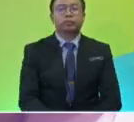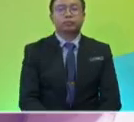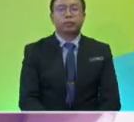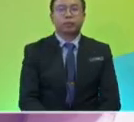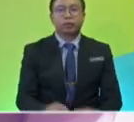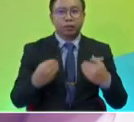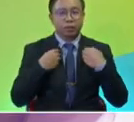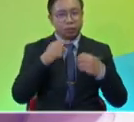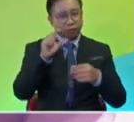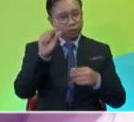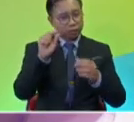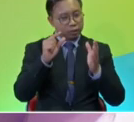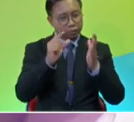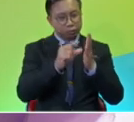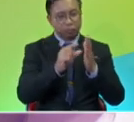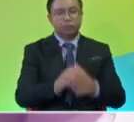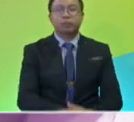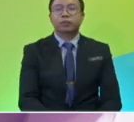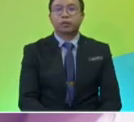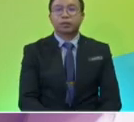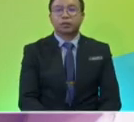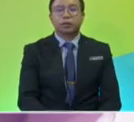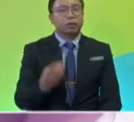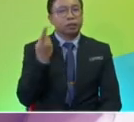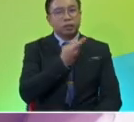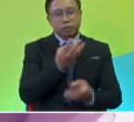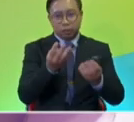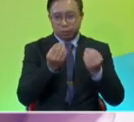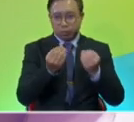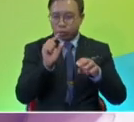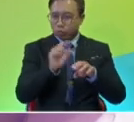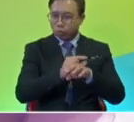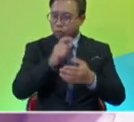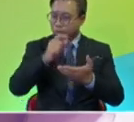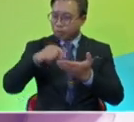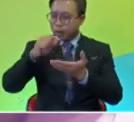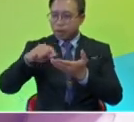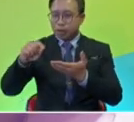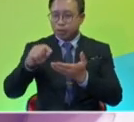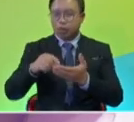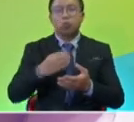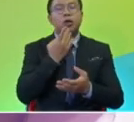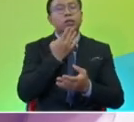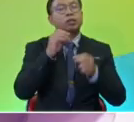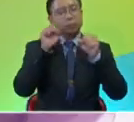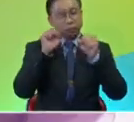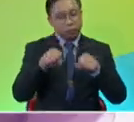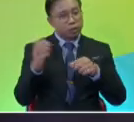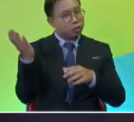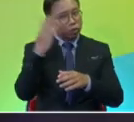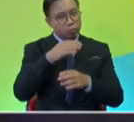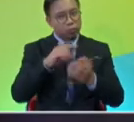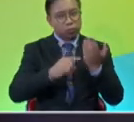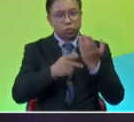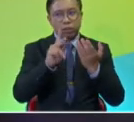ada stiker lagi ataupun paling mudah kita nak hiaskan guna pen marker at warna pun tak ada masalah jadi Jom kita mulakan